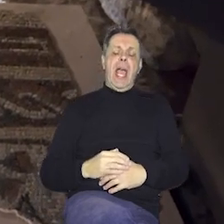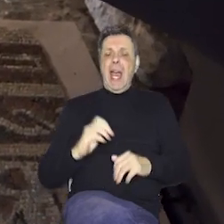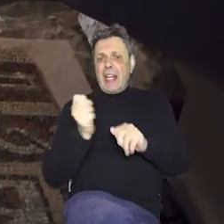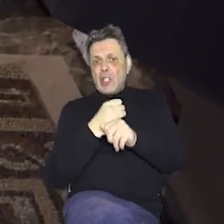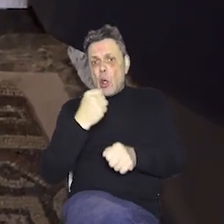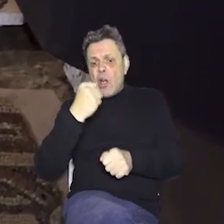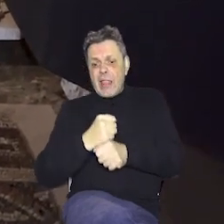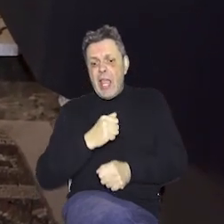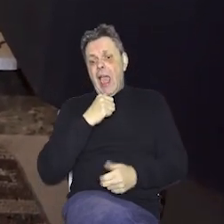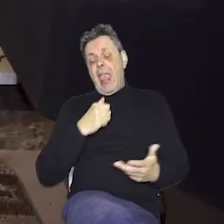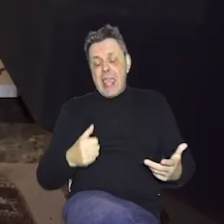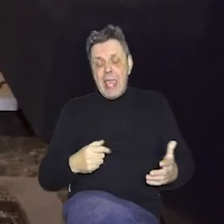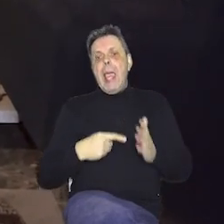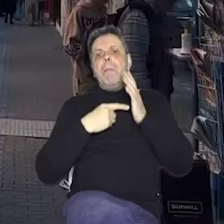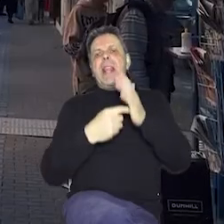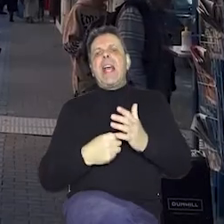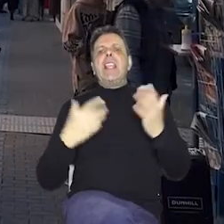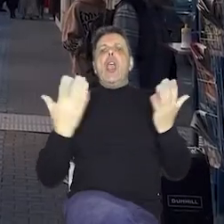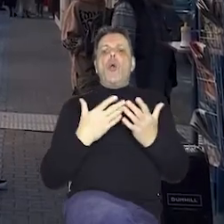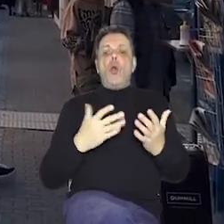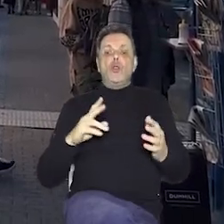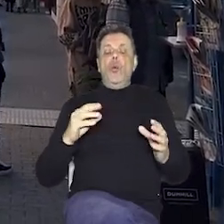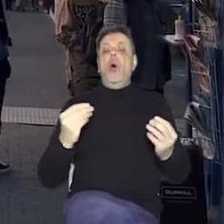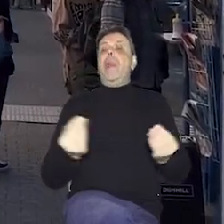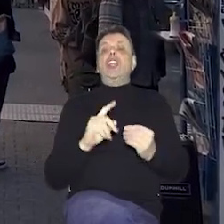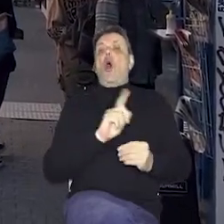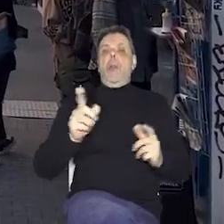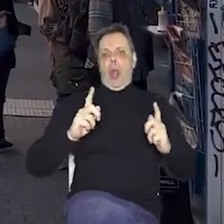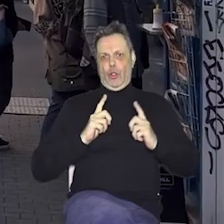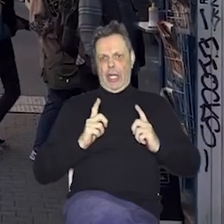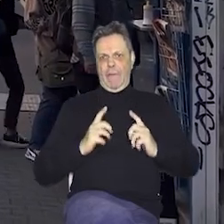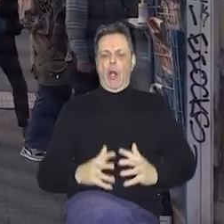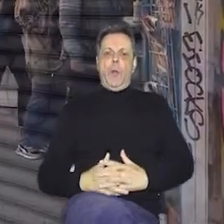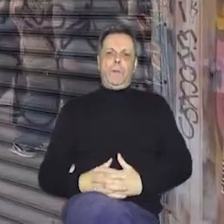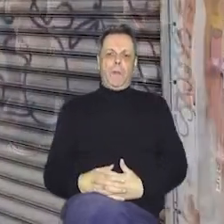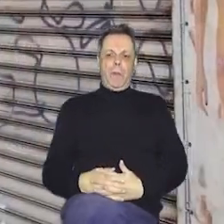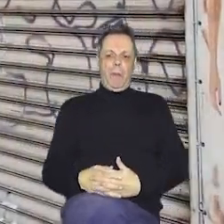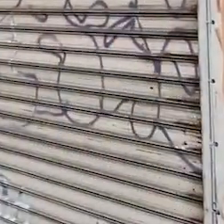djela i naravno holografski prikazi koji su nešto neočekivano.